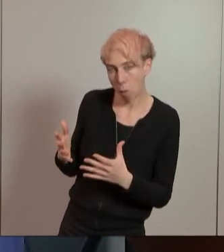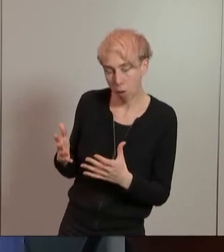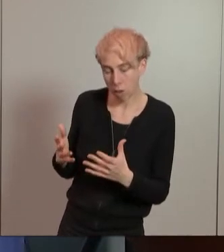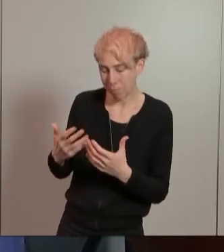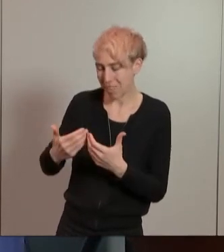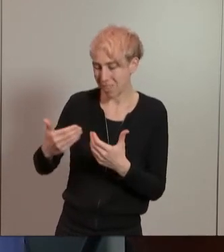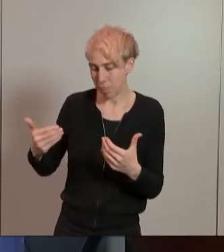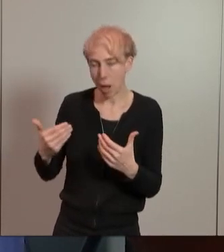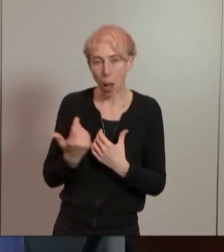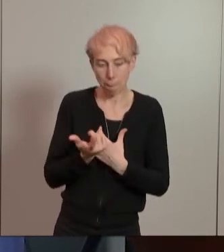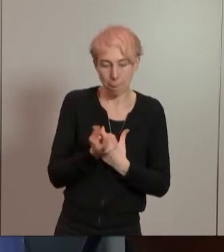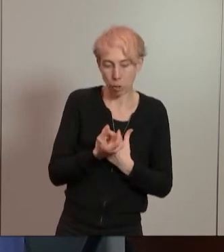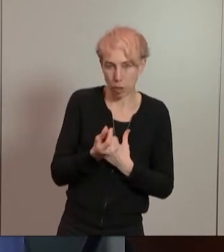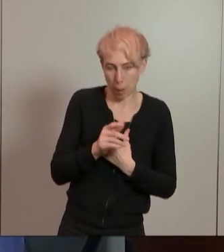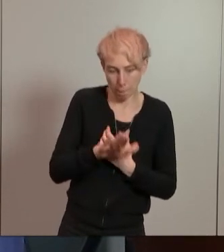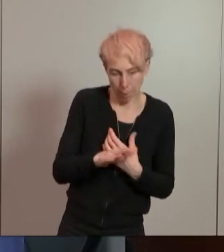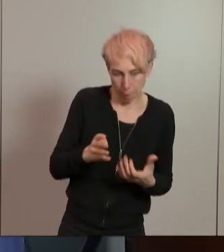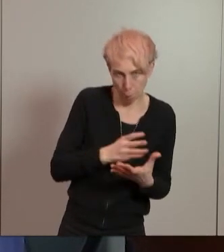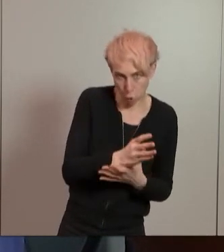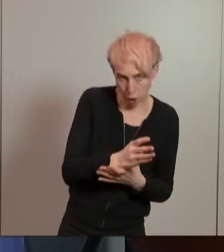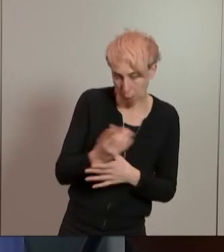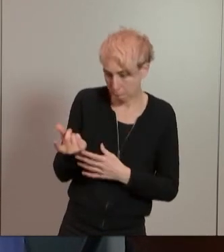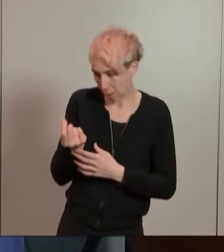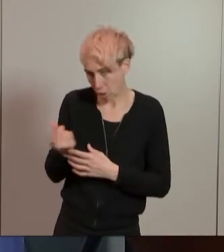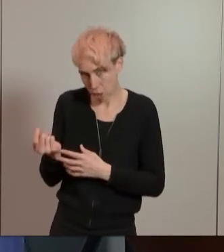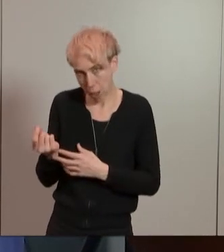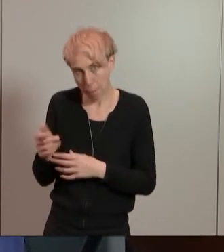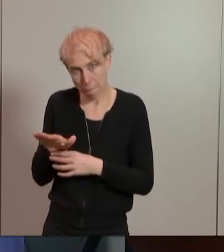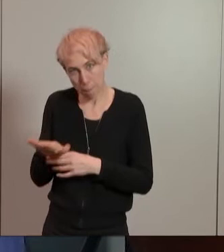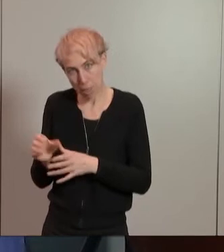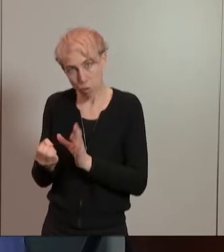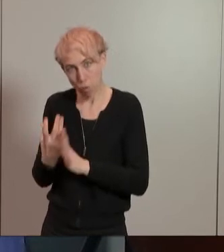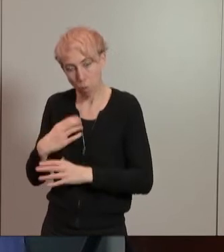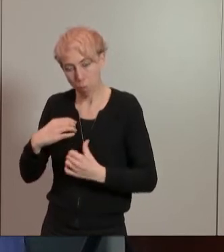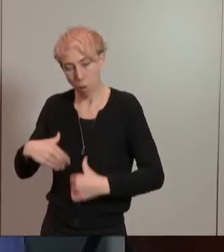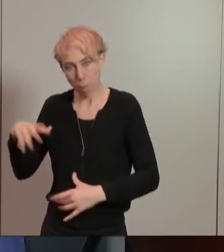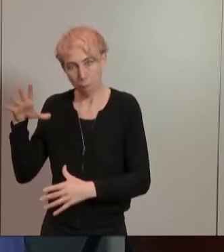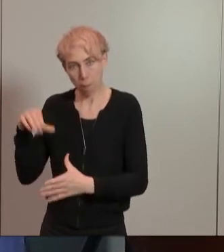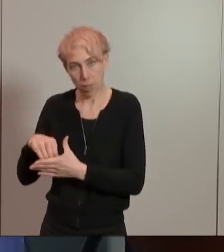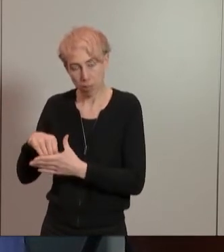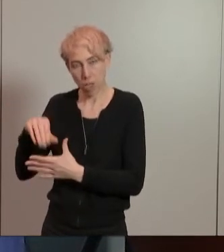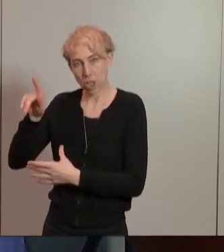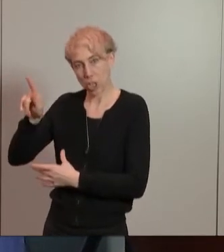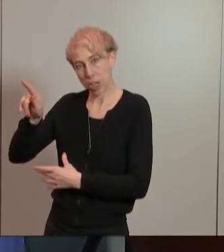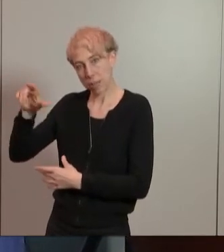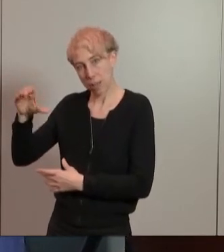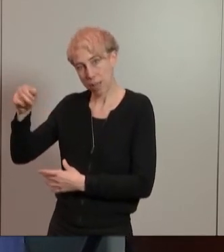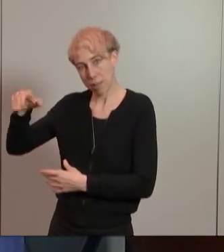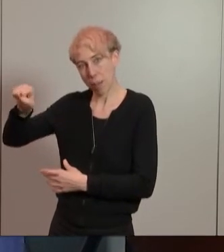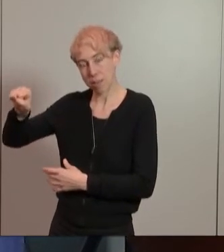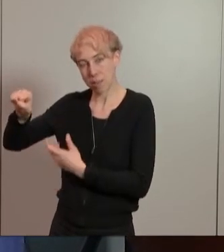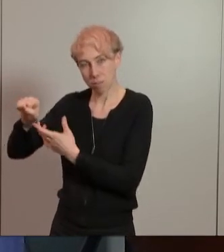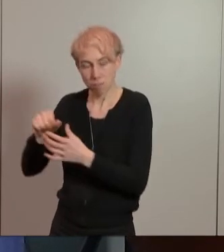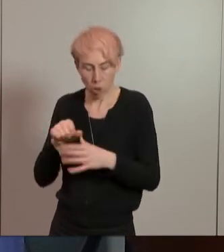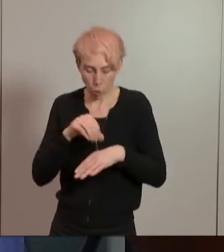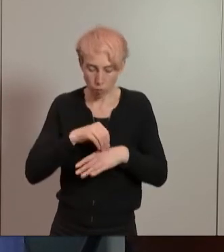distinction entre les partenariats autour des projets et l'intégration de nouveaux membres au sein du GCSMS. Le